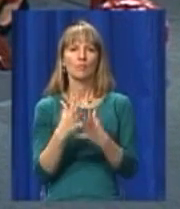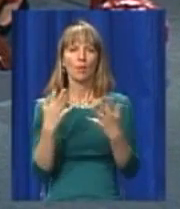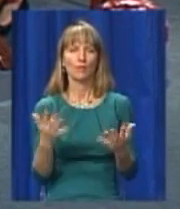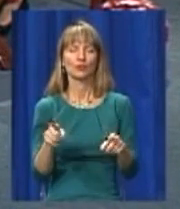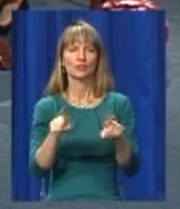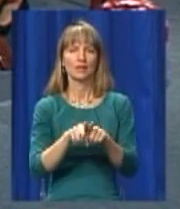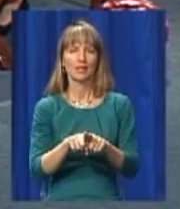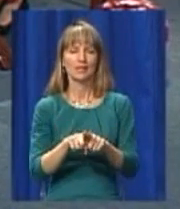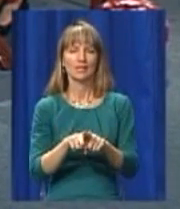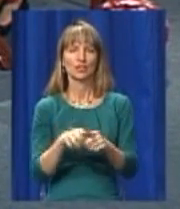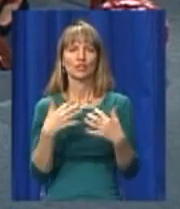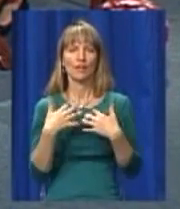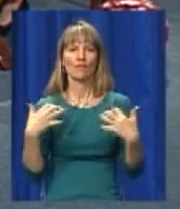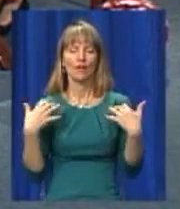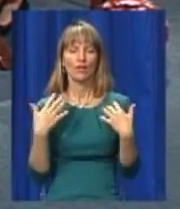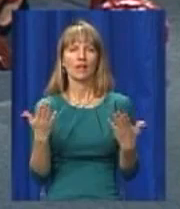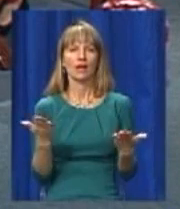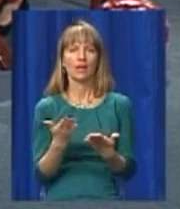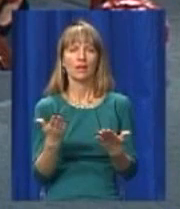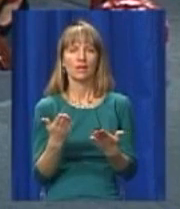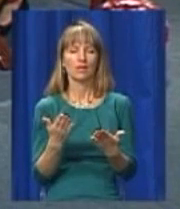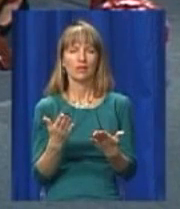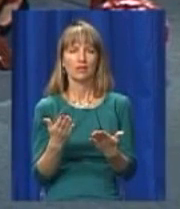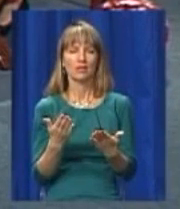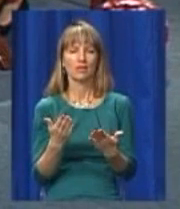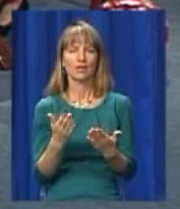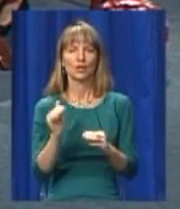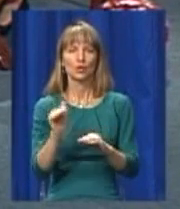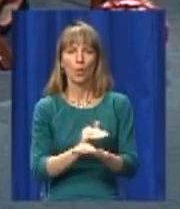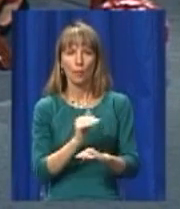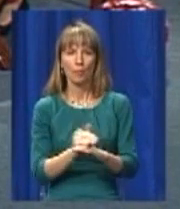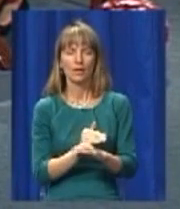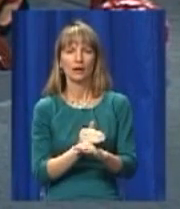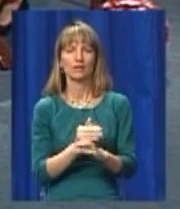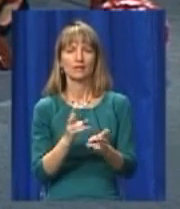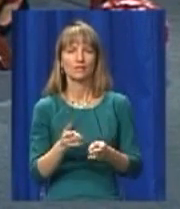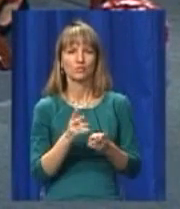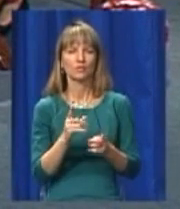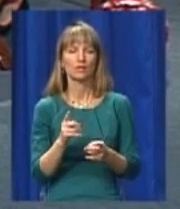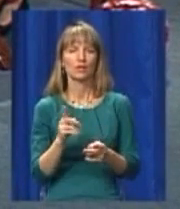таких животних, як ми розказуємо, добрих, милих і завжди, які